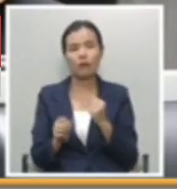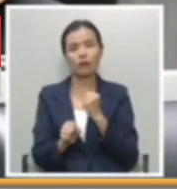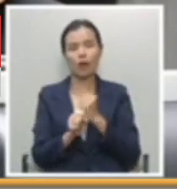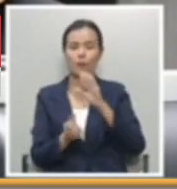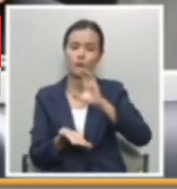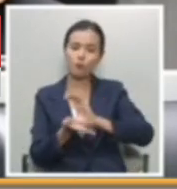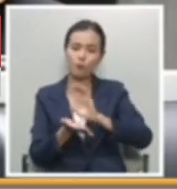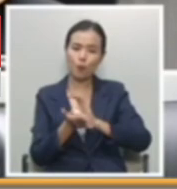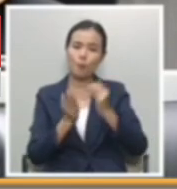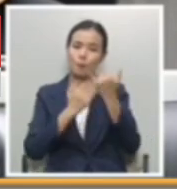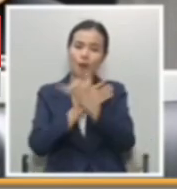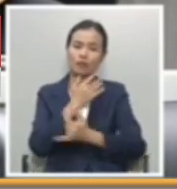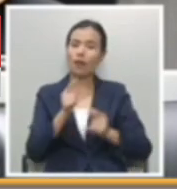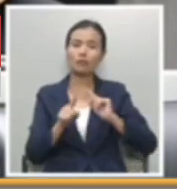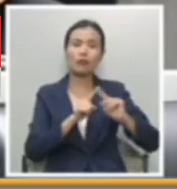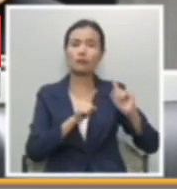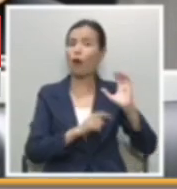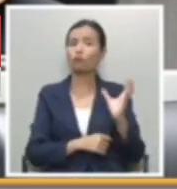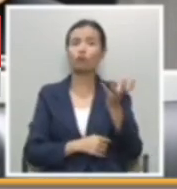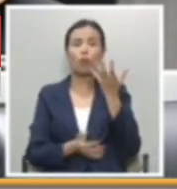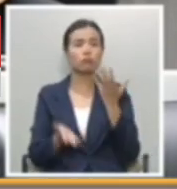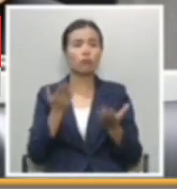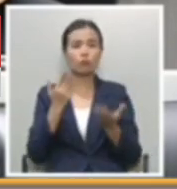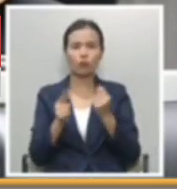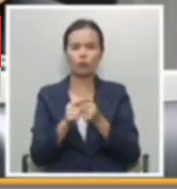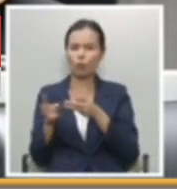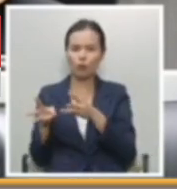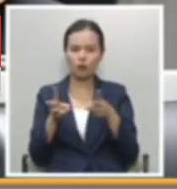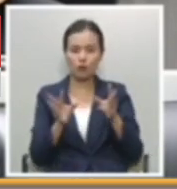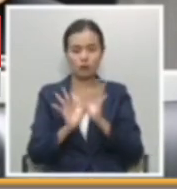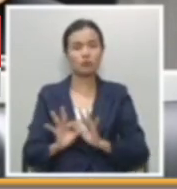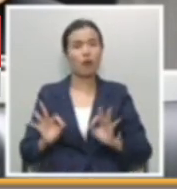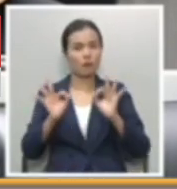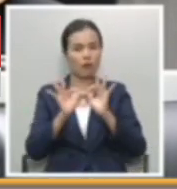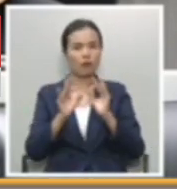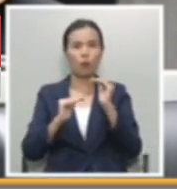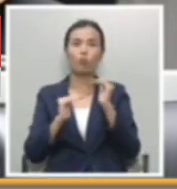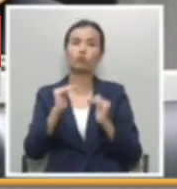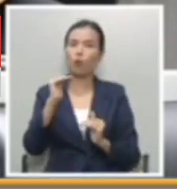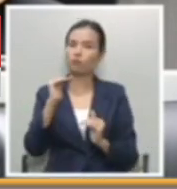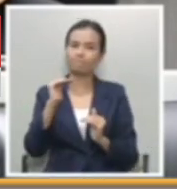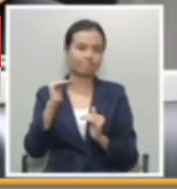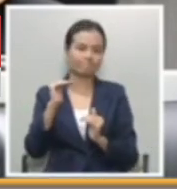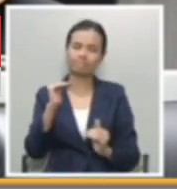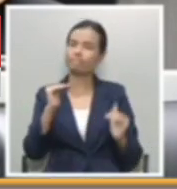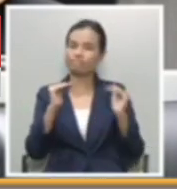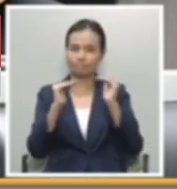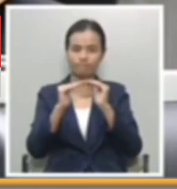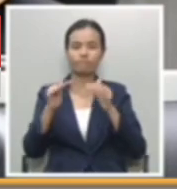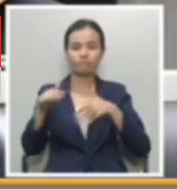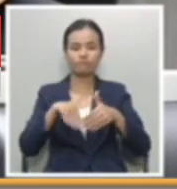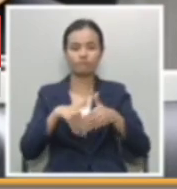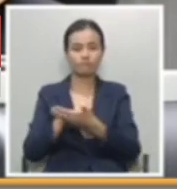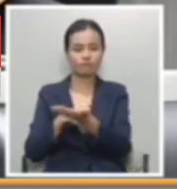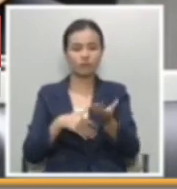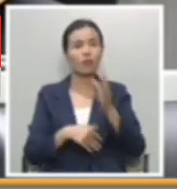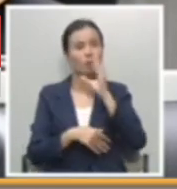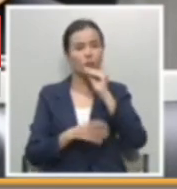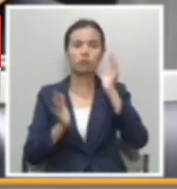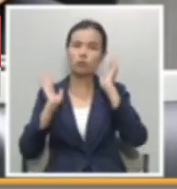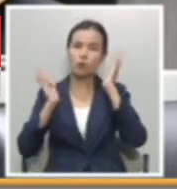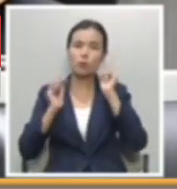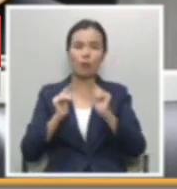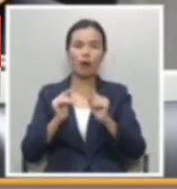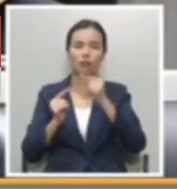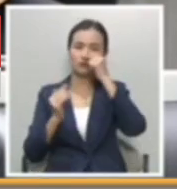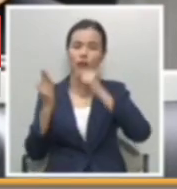ไม่ว่าจะเป็นประเทศใดในโลกเนี่ยทิศทางที่สำคัญที่สุดก็คือการลดความเหลื่อมล้ำของพี่น้องประชาชนวันนี้หลายคนอภิปรายไปแล้วครับ